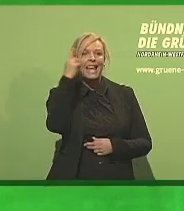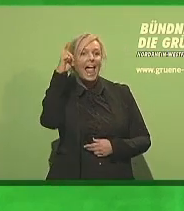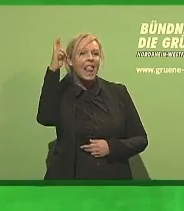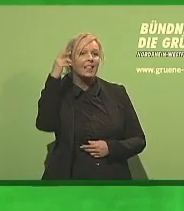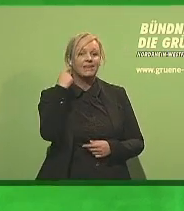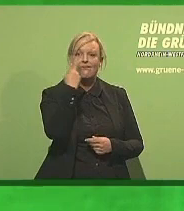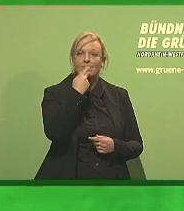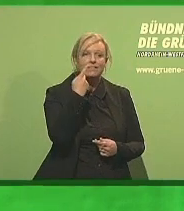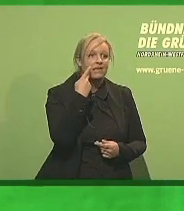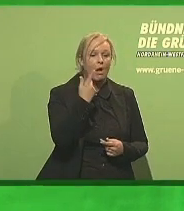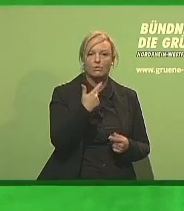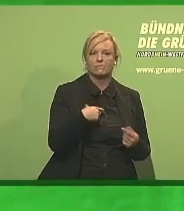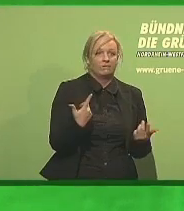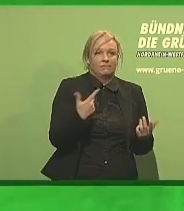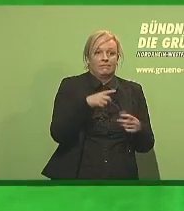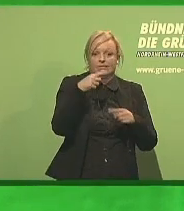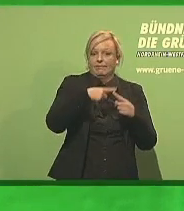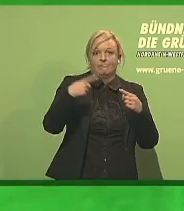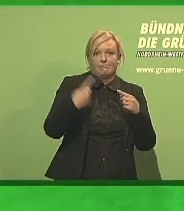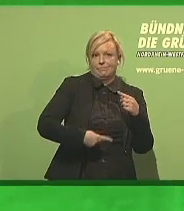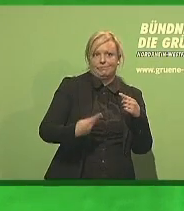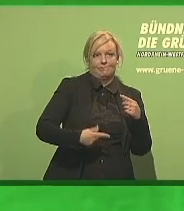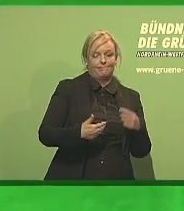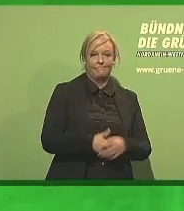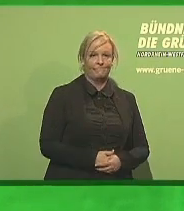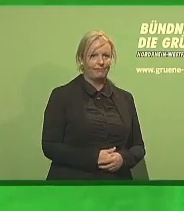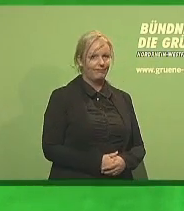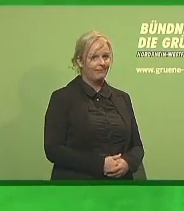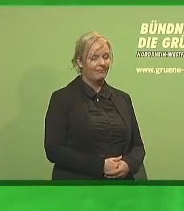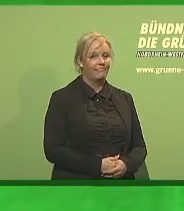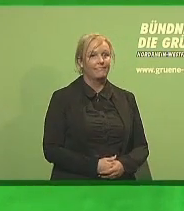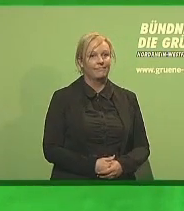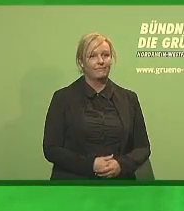Freunde und Freunde, geht es um Grün oder Merkel im nächsten Jahr.